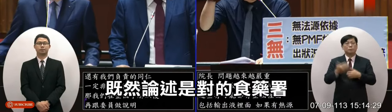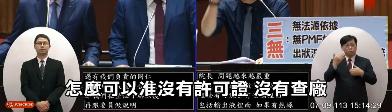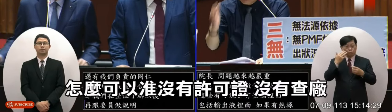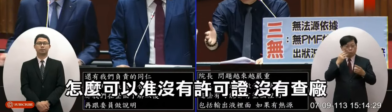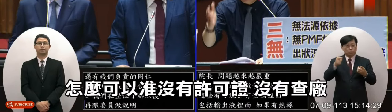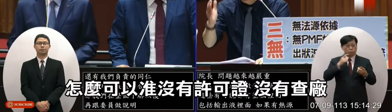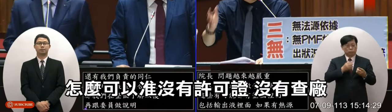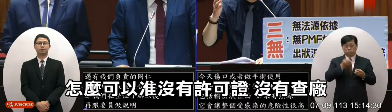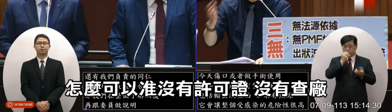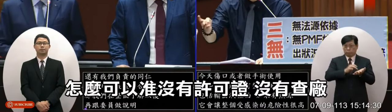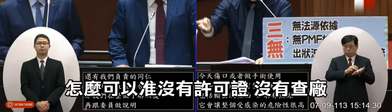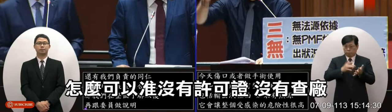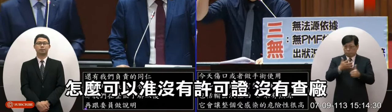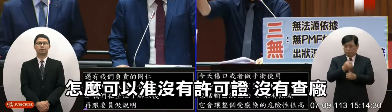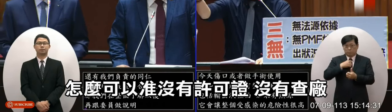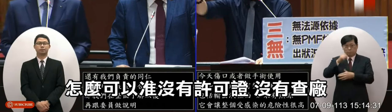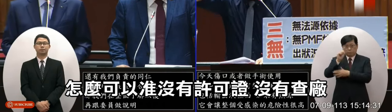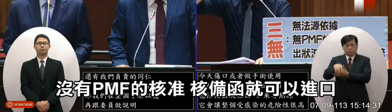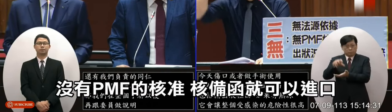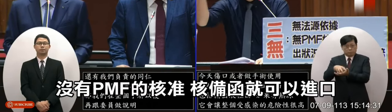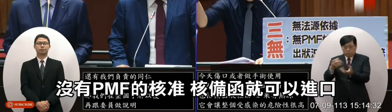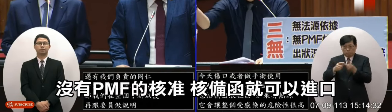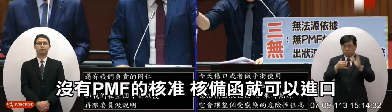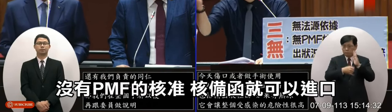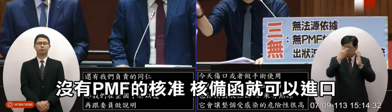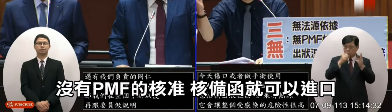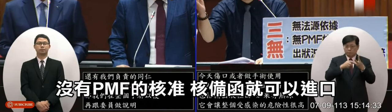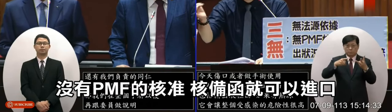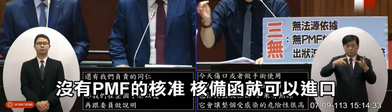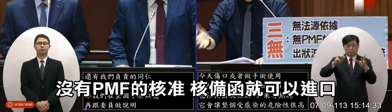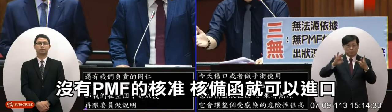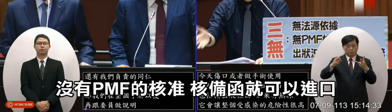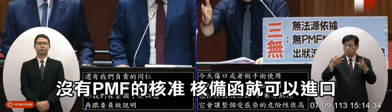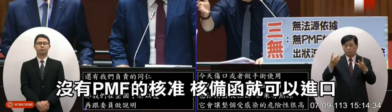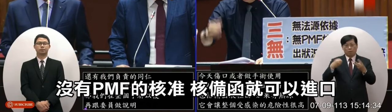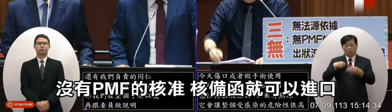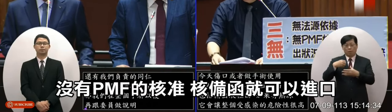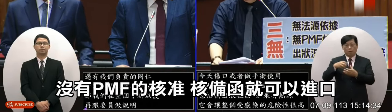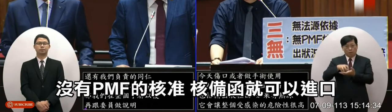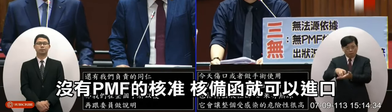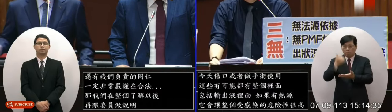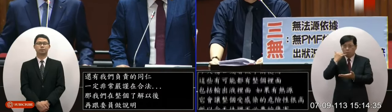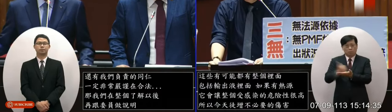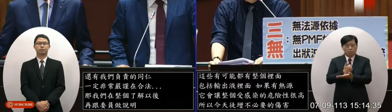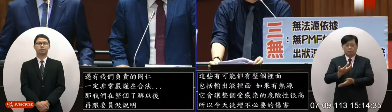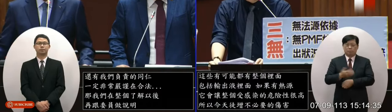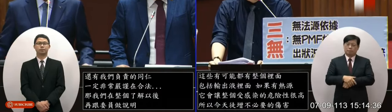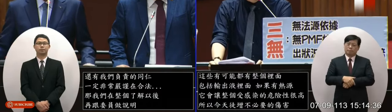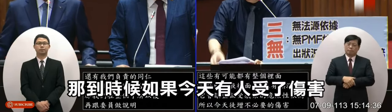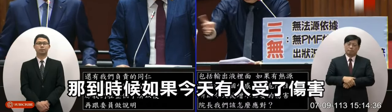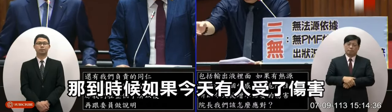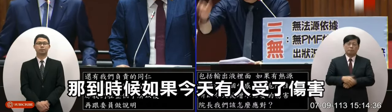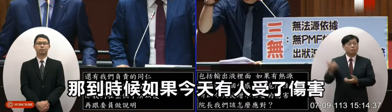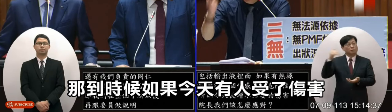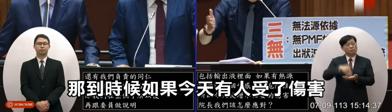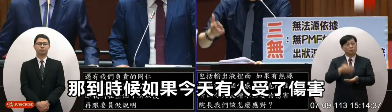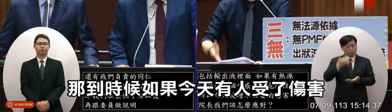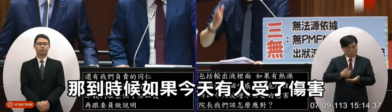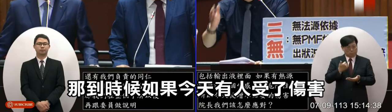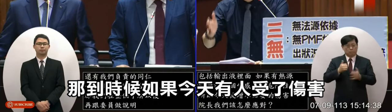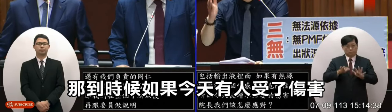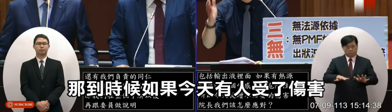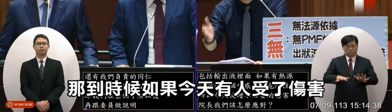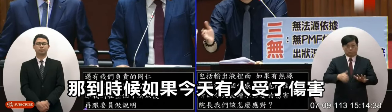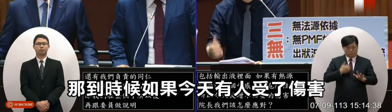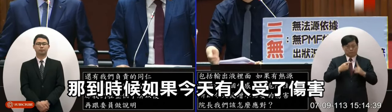食药署怎么可以准没有许可证、没有查厂、没有 PNF 的核准核备函就可以进口？那到时候如果今